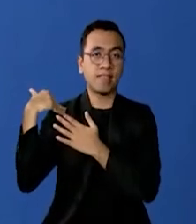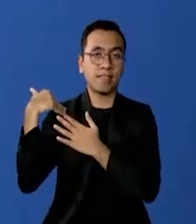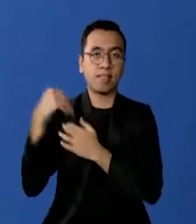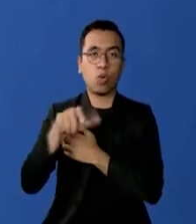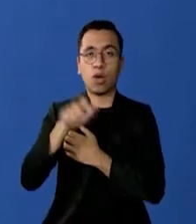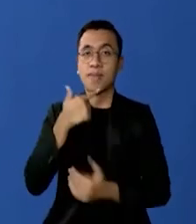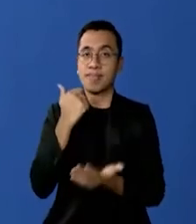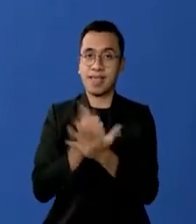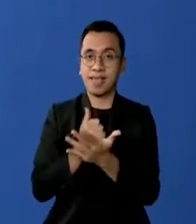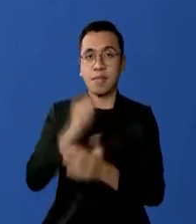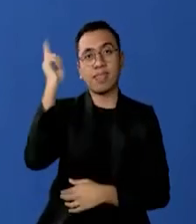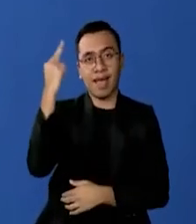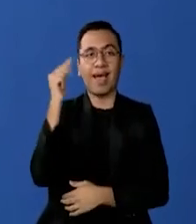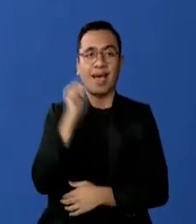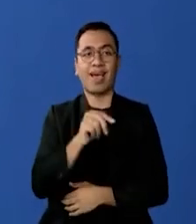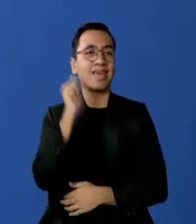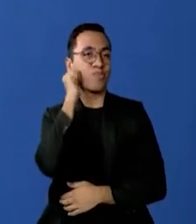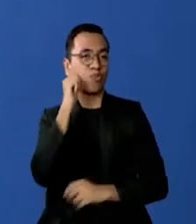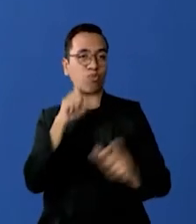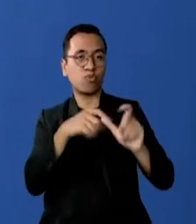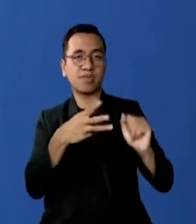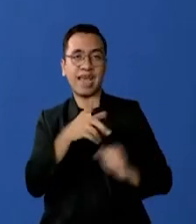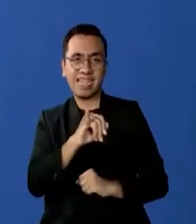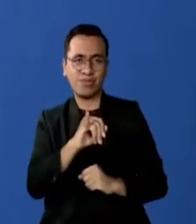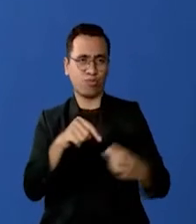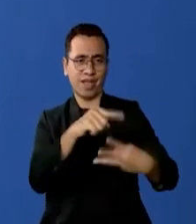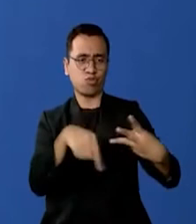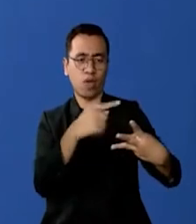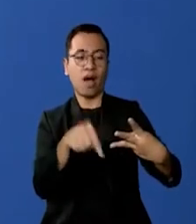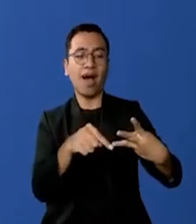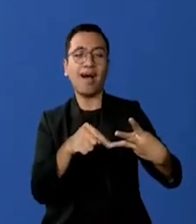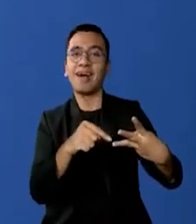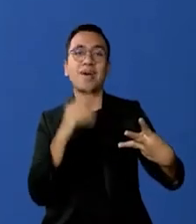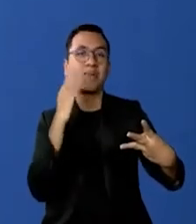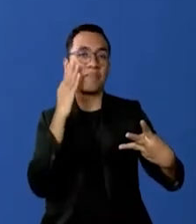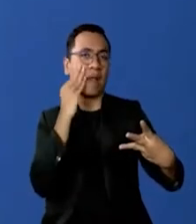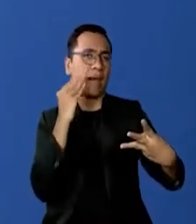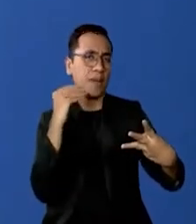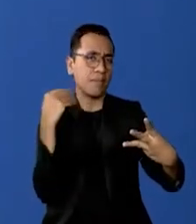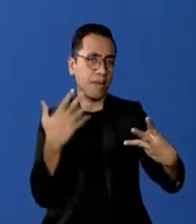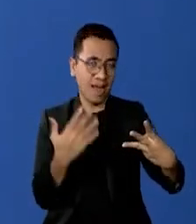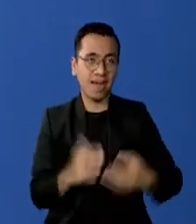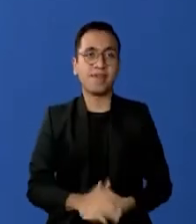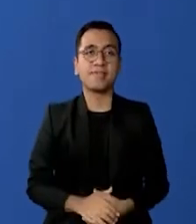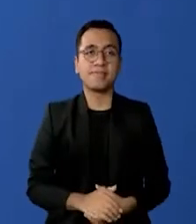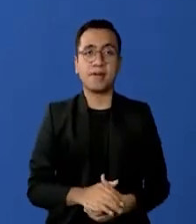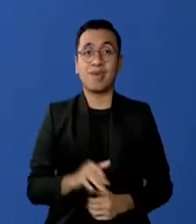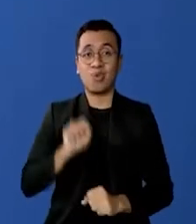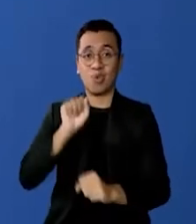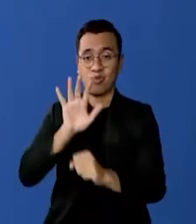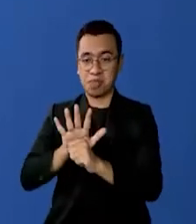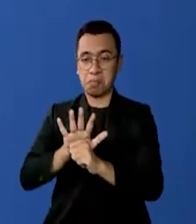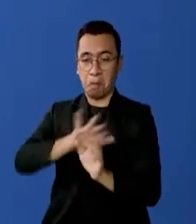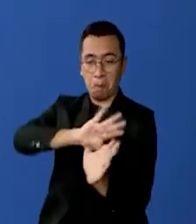bocelli tiga-tiganya itu menceritakan pengalaman mereka bahwa ini enggak Jangan dianggap enteng itu